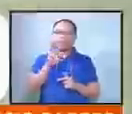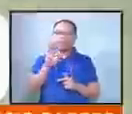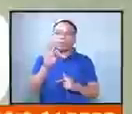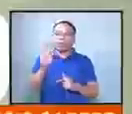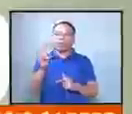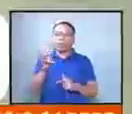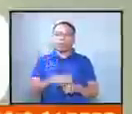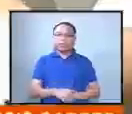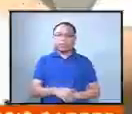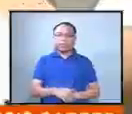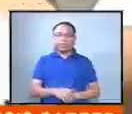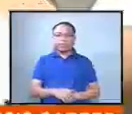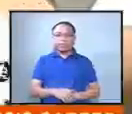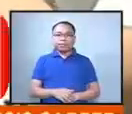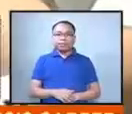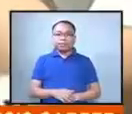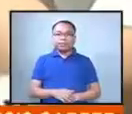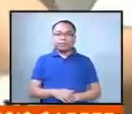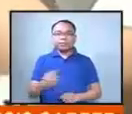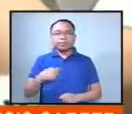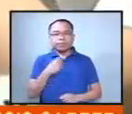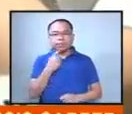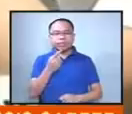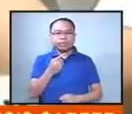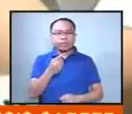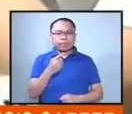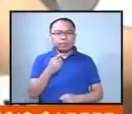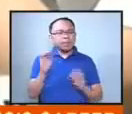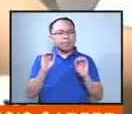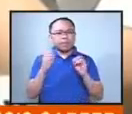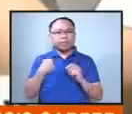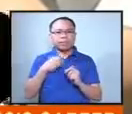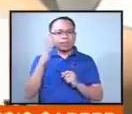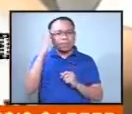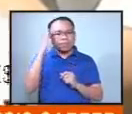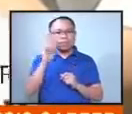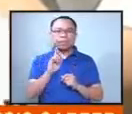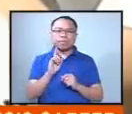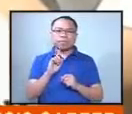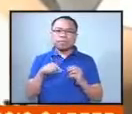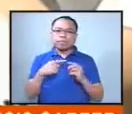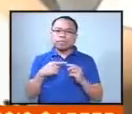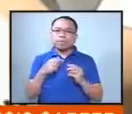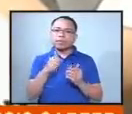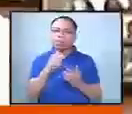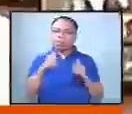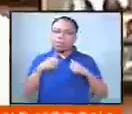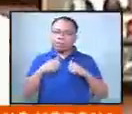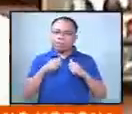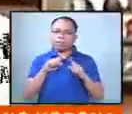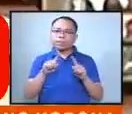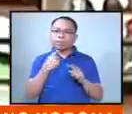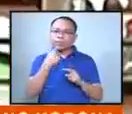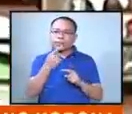mga concessionaires po, kami po si Romina, wala ho kaming alam tungkol sa kontrata. Ginawa po ni Cardo